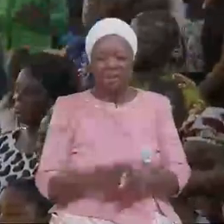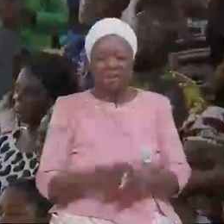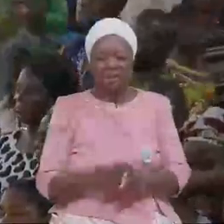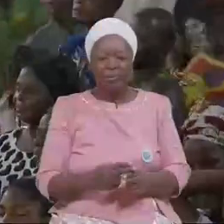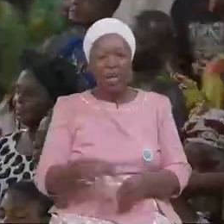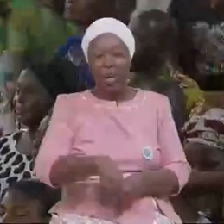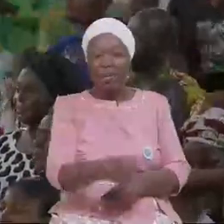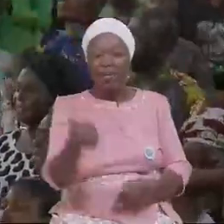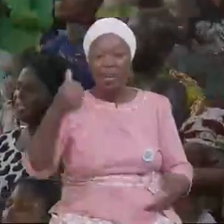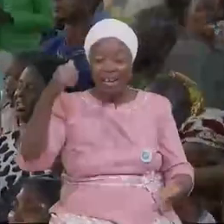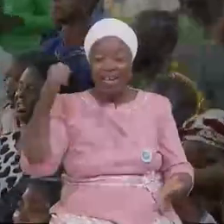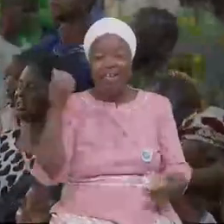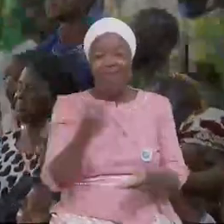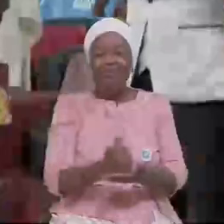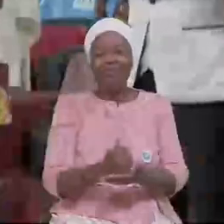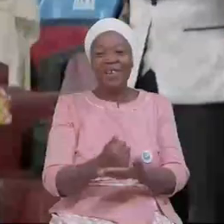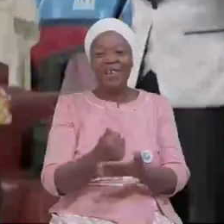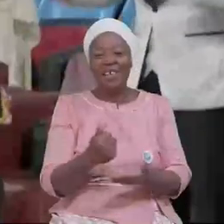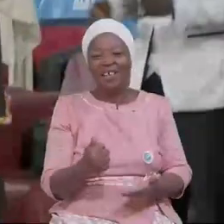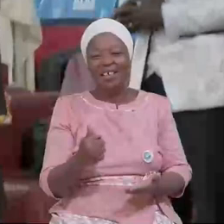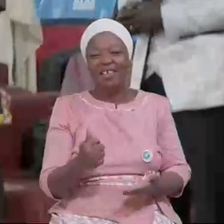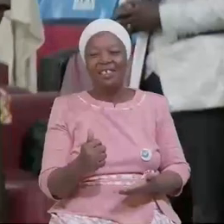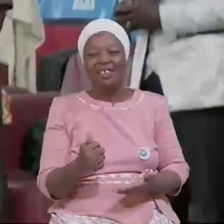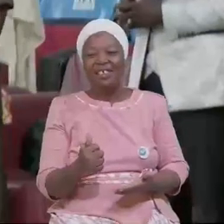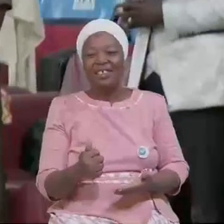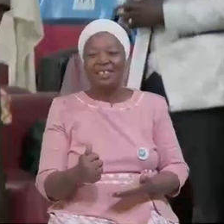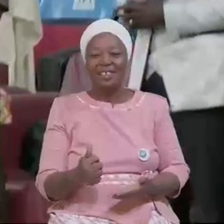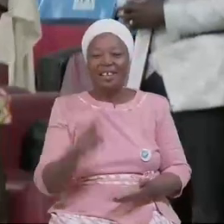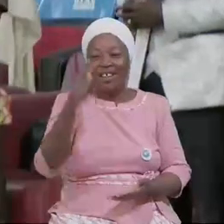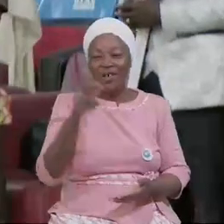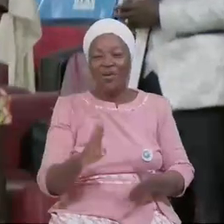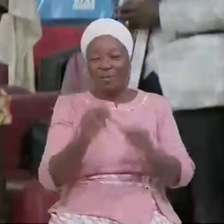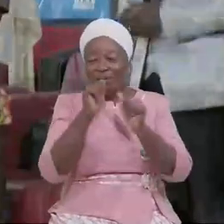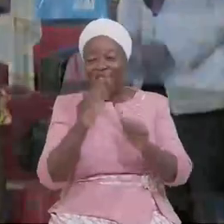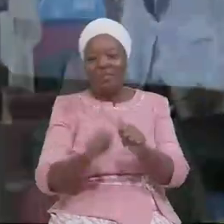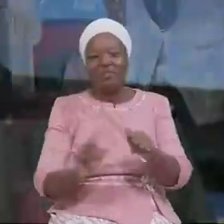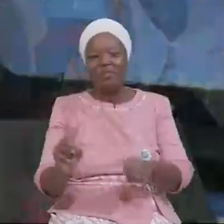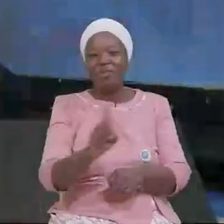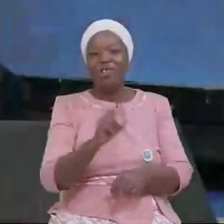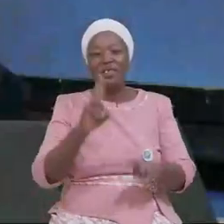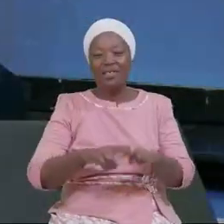Un autre Amen. Que le Seigneur vous bénisse, assoyez-vous.